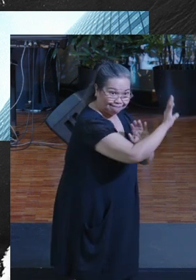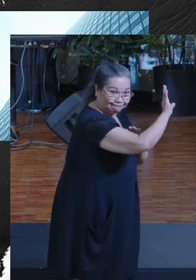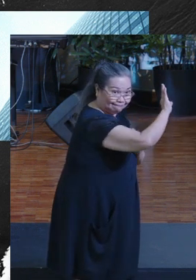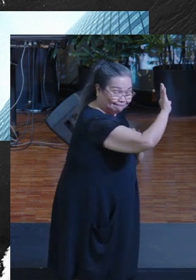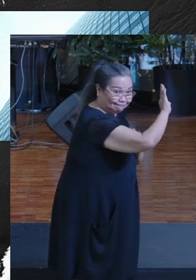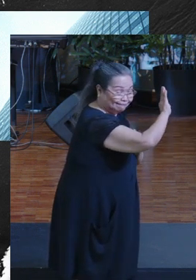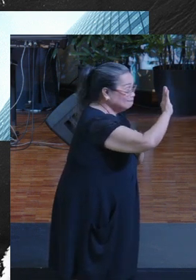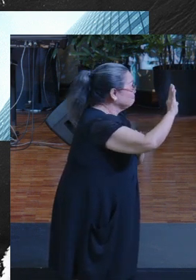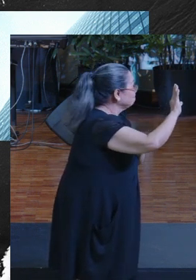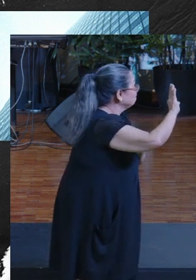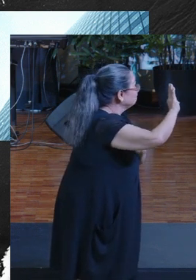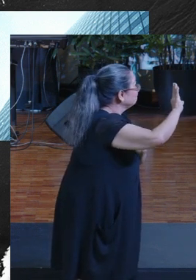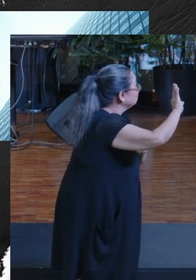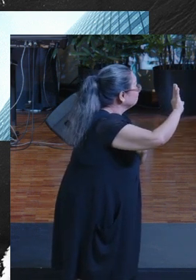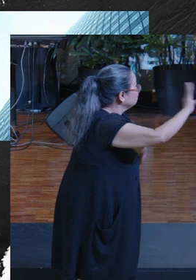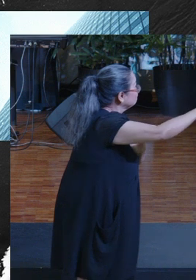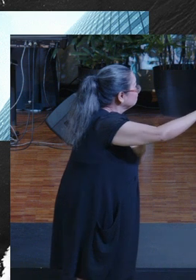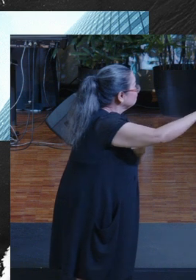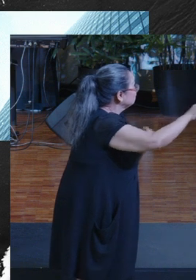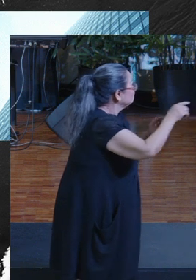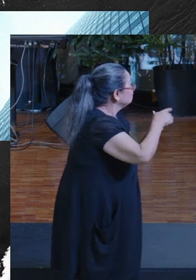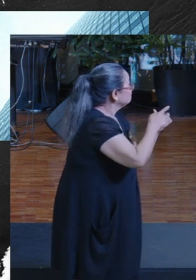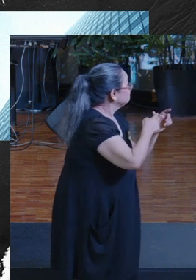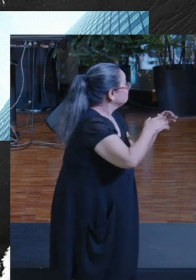kanan. Yung Abrahamic covenant,